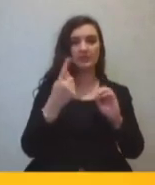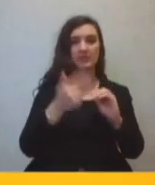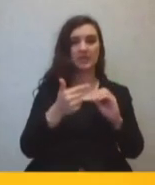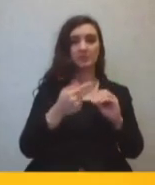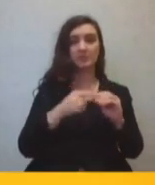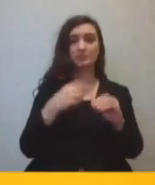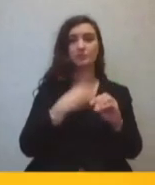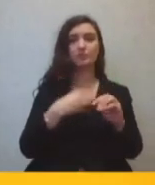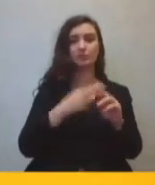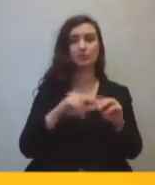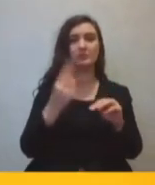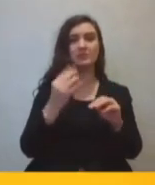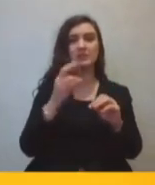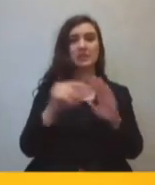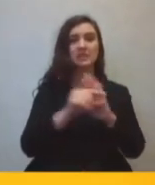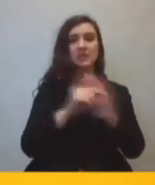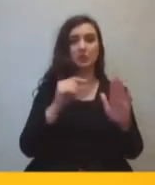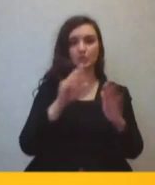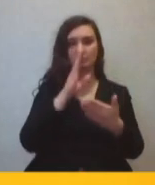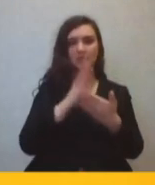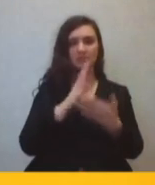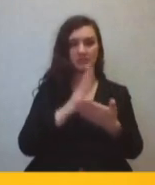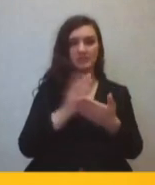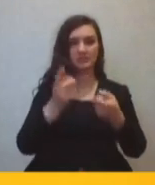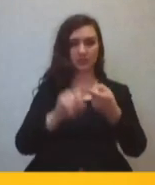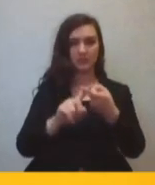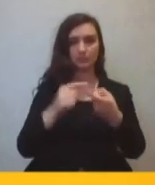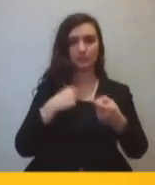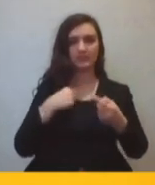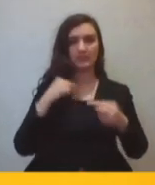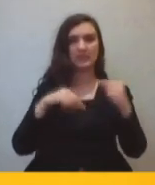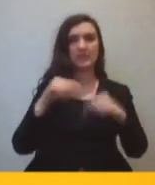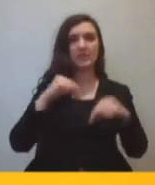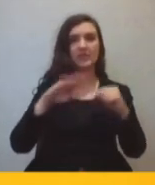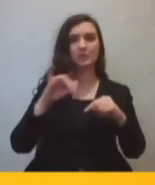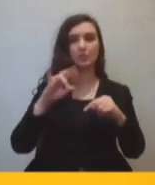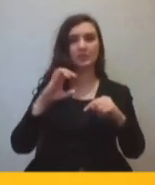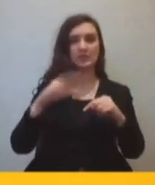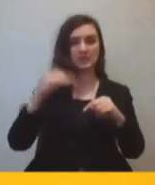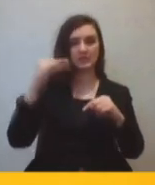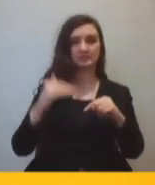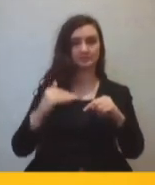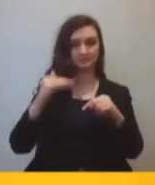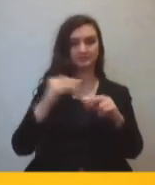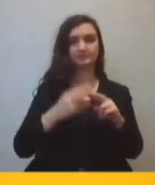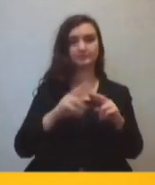არსებითია, იმიტომ რომ ცილის სტატუსზე პირდაპირ არის დამოკიდებული ჩვენი იმუნური სისტემა. მეორე საკითხი